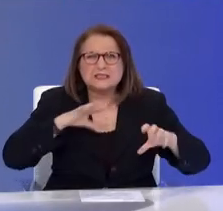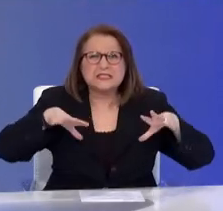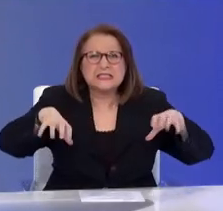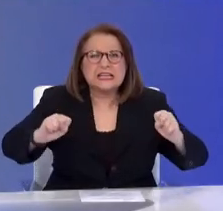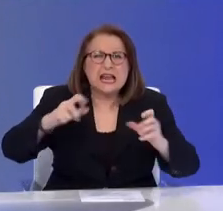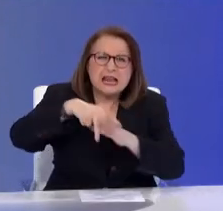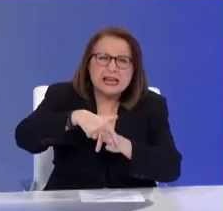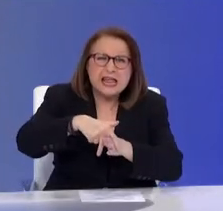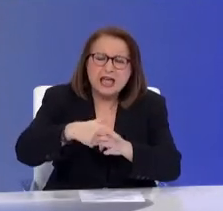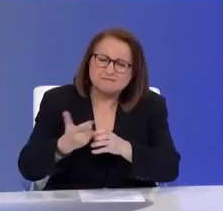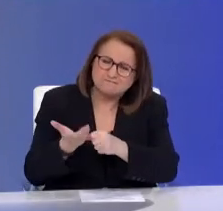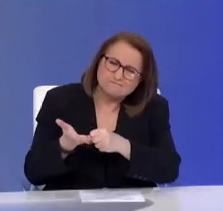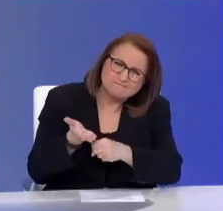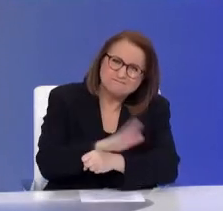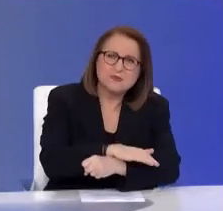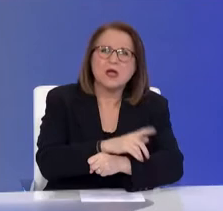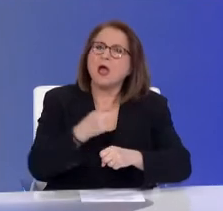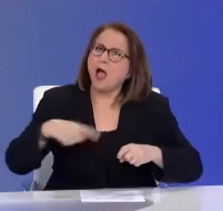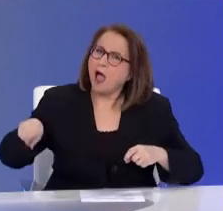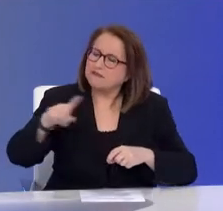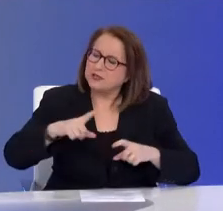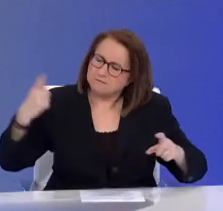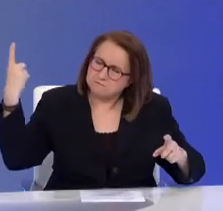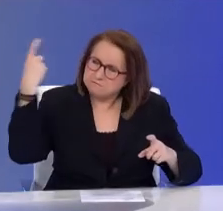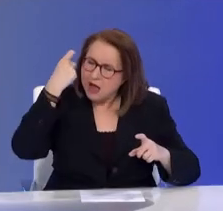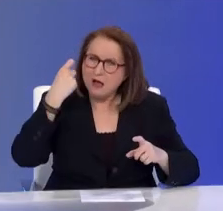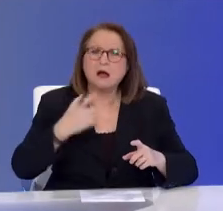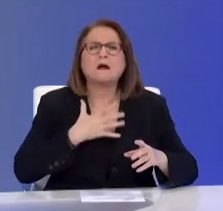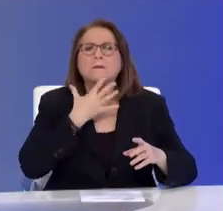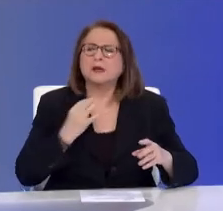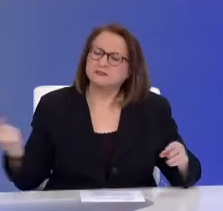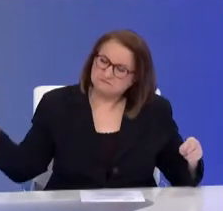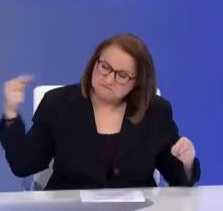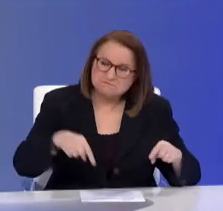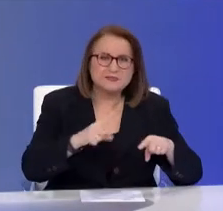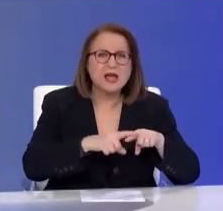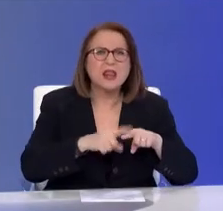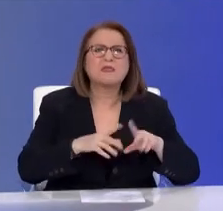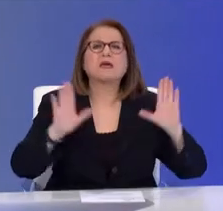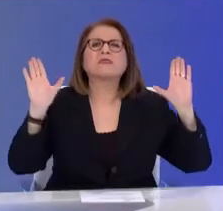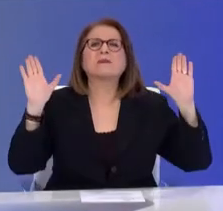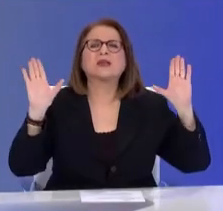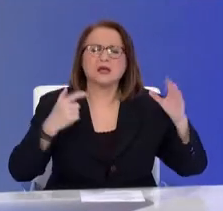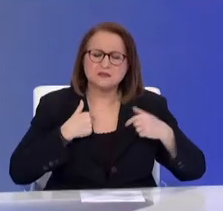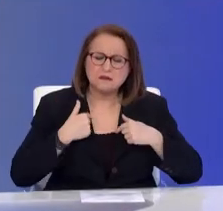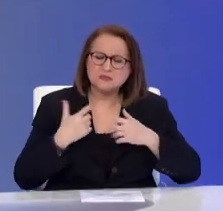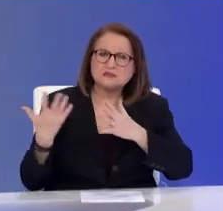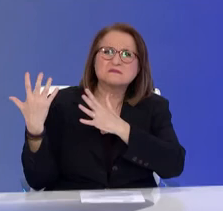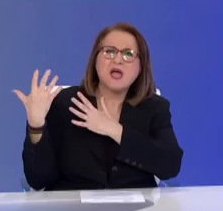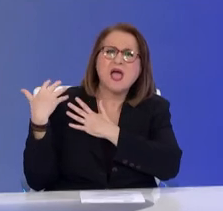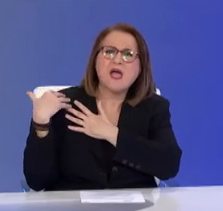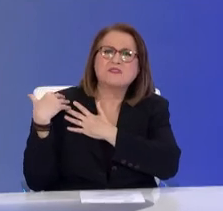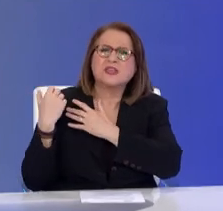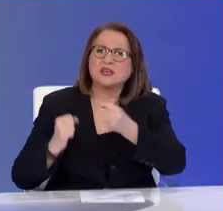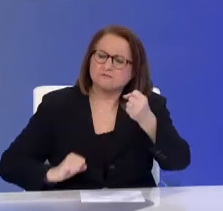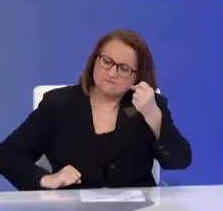να υπερασπιστούν την Ελλάδα που θεωρούσαν να καθήκον τους εκείνη